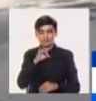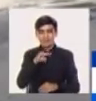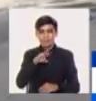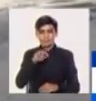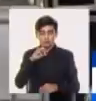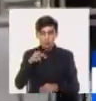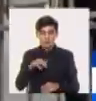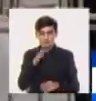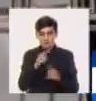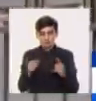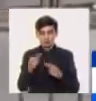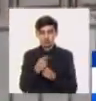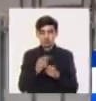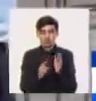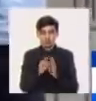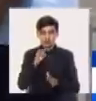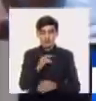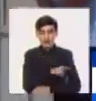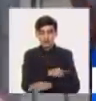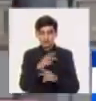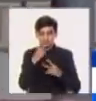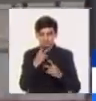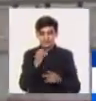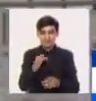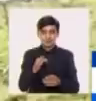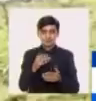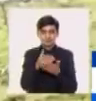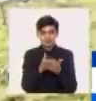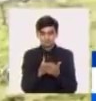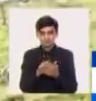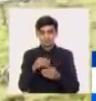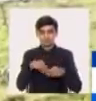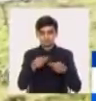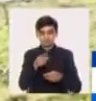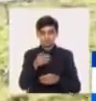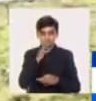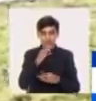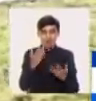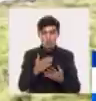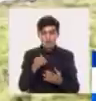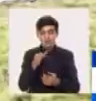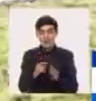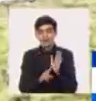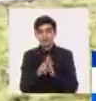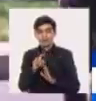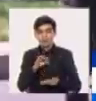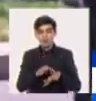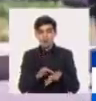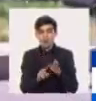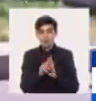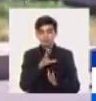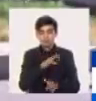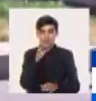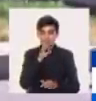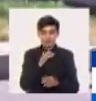қарай ем басталады, дейді. Яғни дәрігер соған қарап емдеу тәртібін бекітеді. Ал алғашқы кезеңде ешқандай дәрі ішудің қажеті жоқ екен.